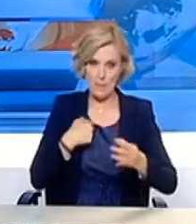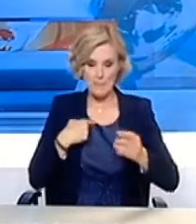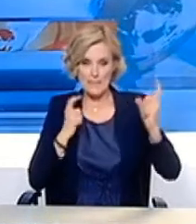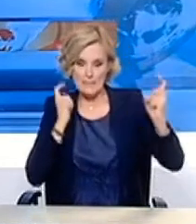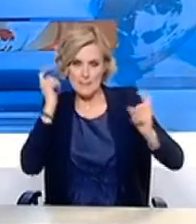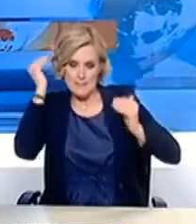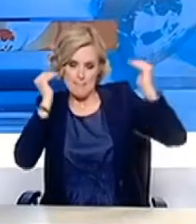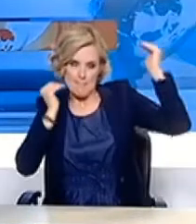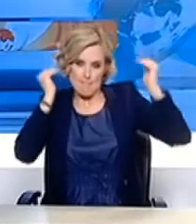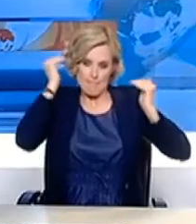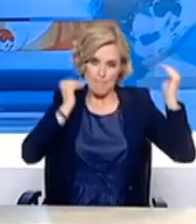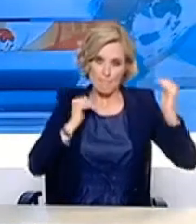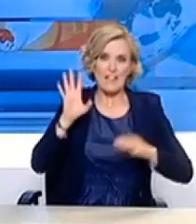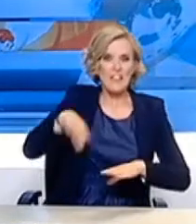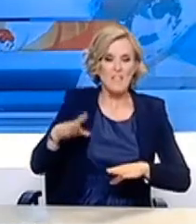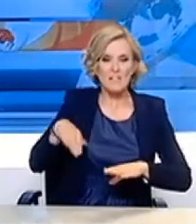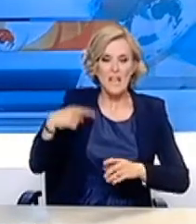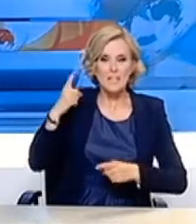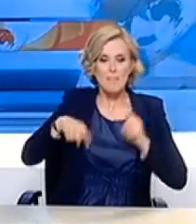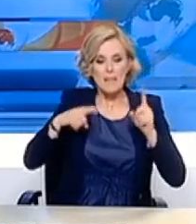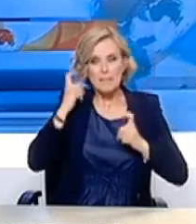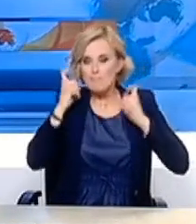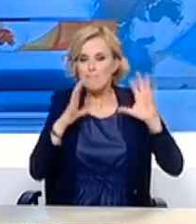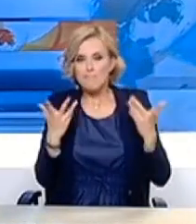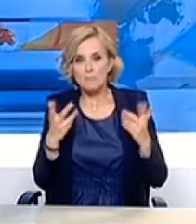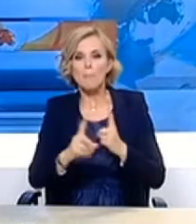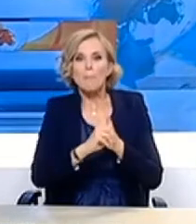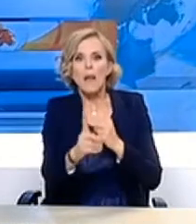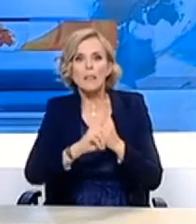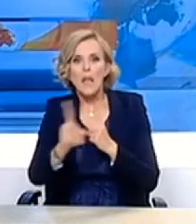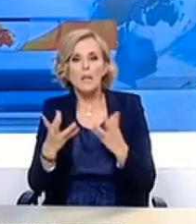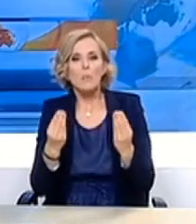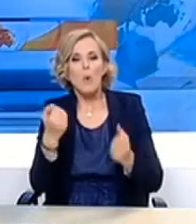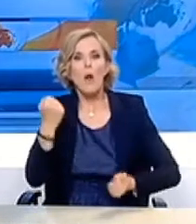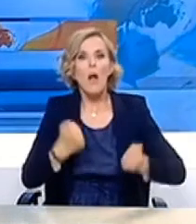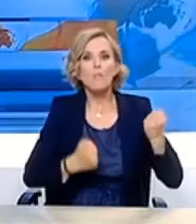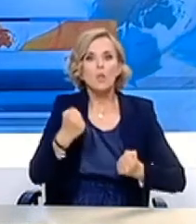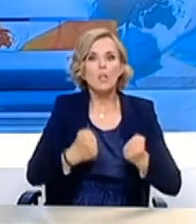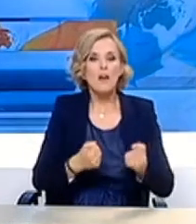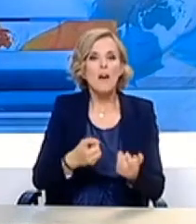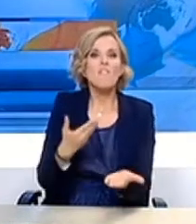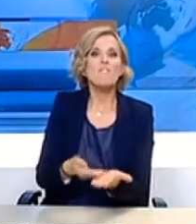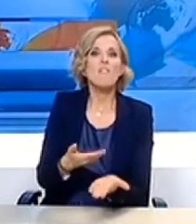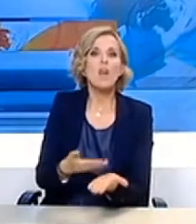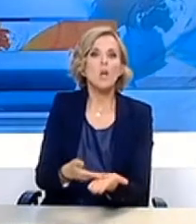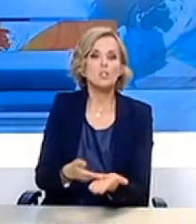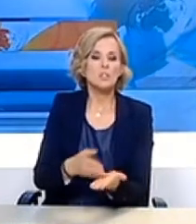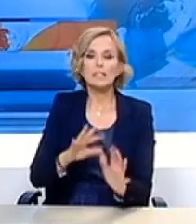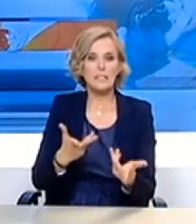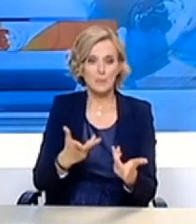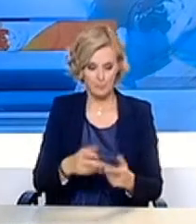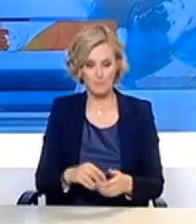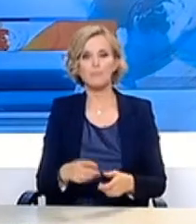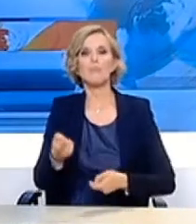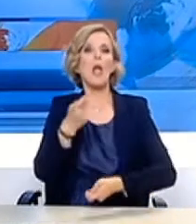προβληματίσει έντονα κατά τα τελευταία 24 ώρα. Η πρώτη αφορά στις μετακινήσεις πολιτών με βεβαιώσεις τύπου Α εργοδότη,